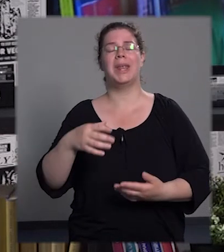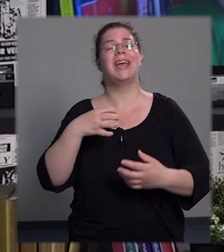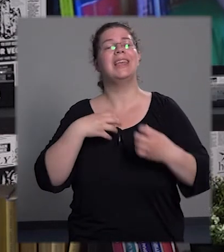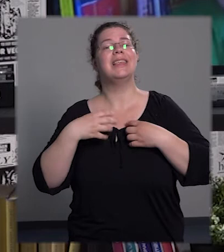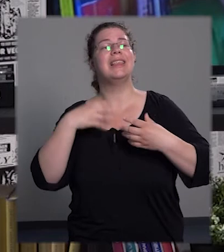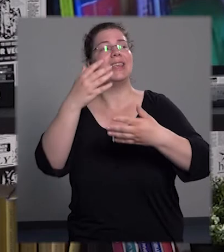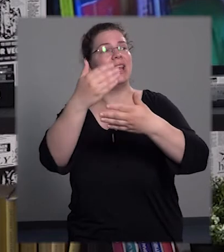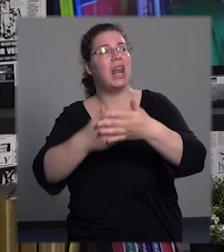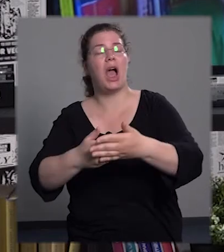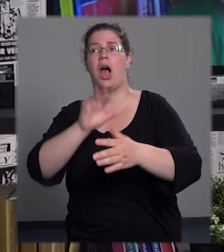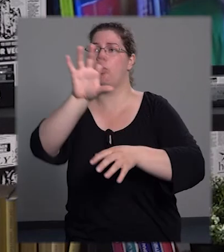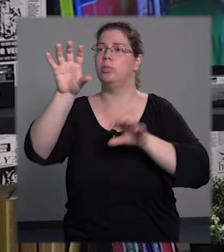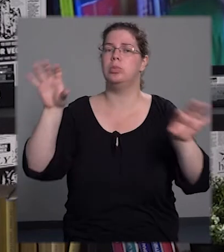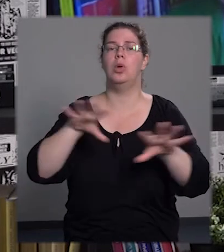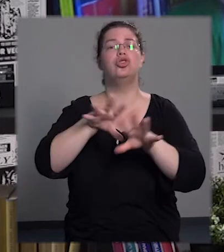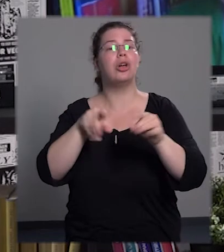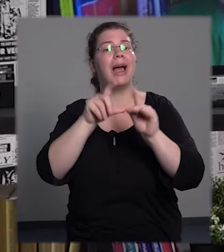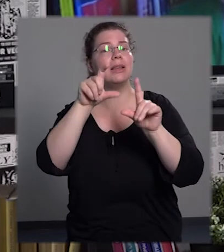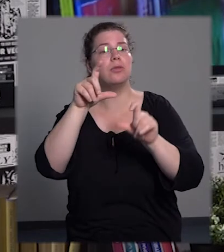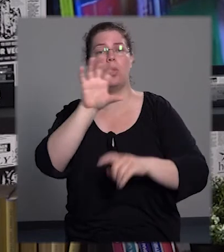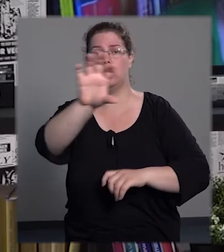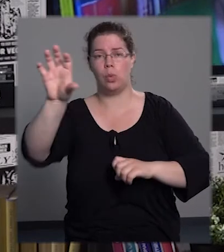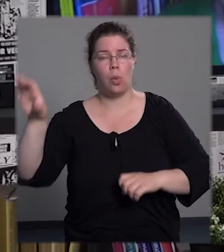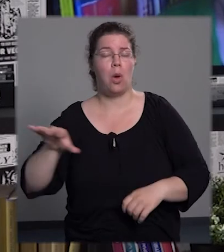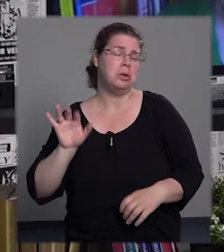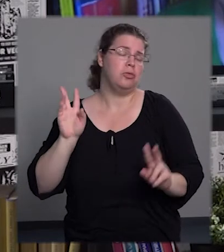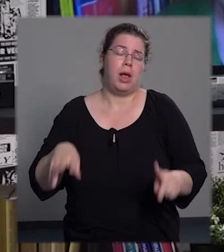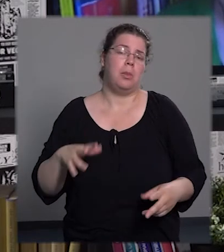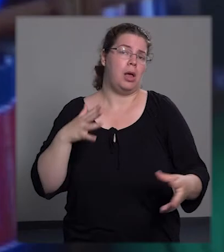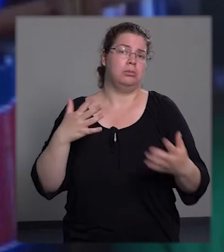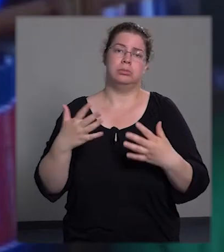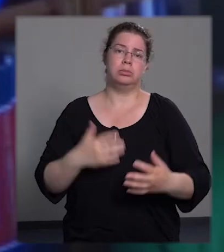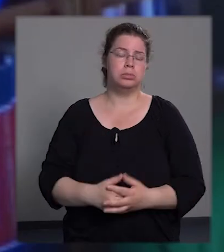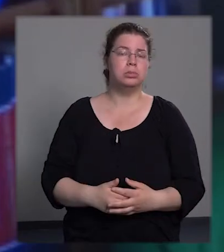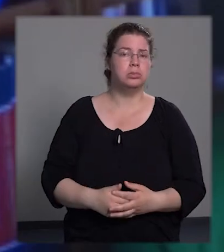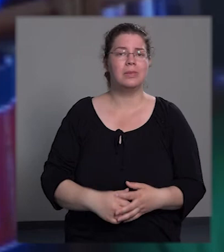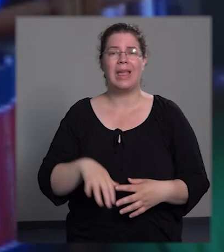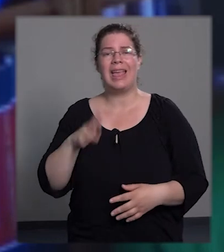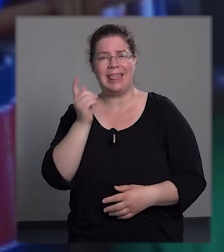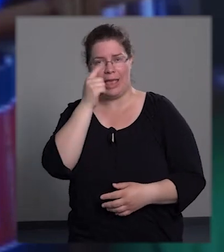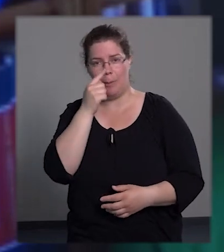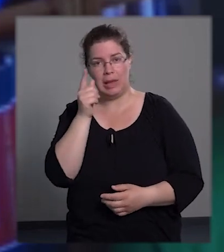rengeteg családi kép van, és tényleg nagyon otthonos. Tehát Neményi Lilinek